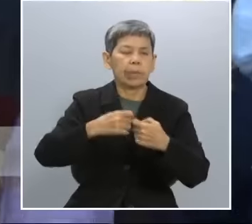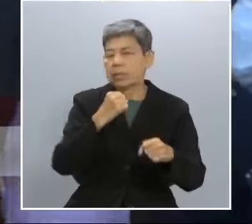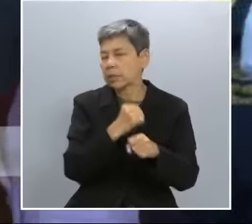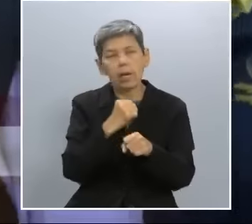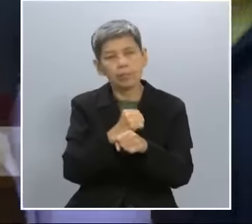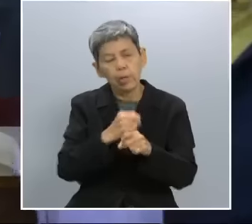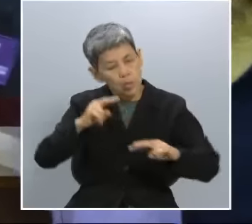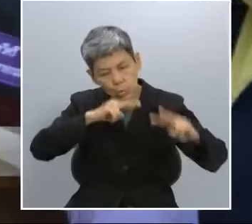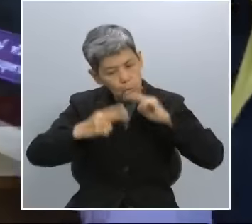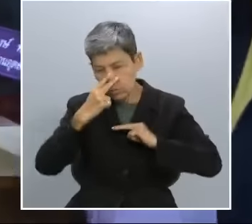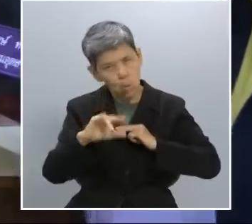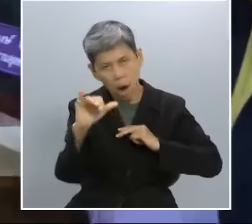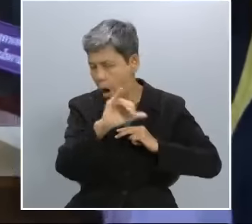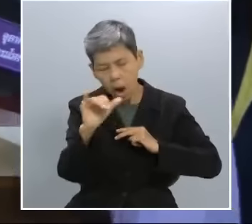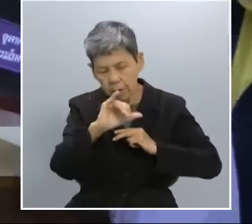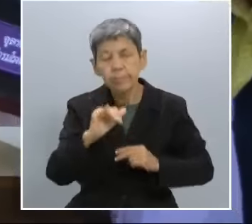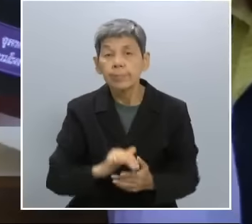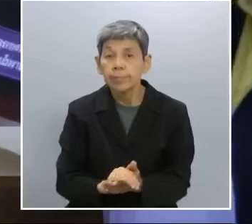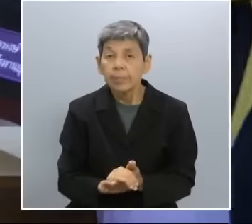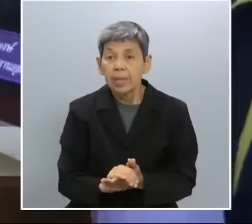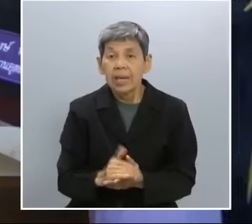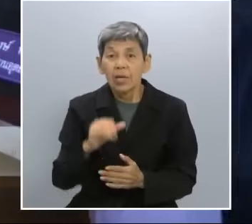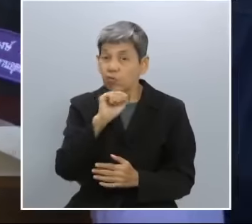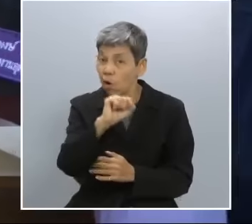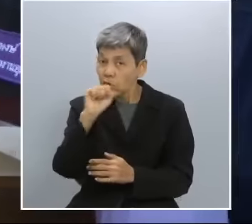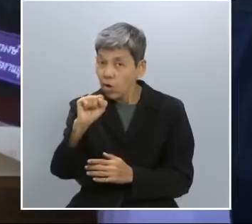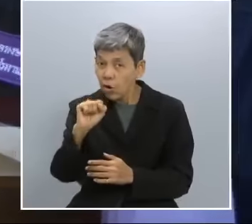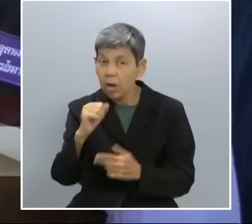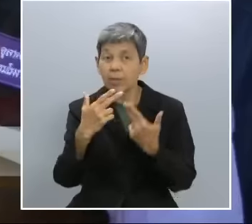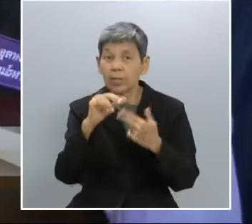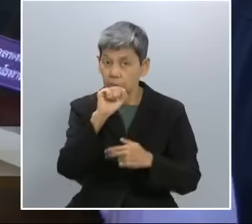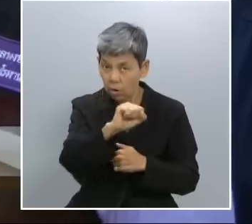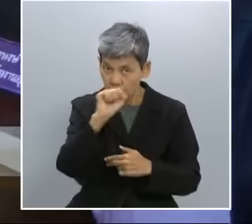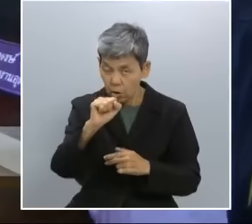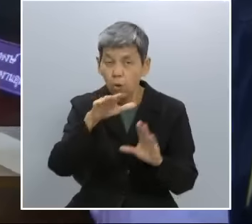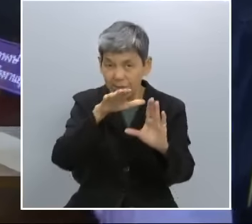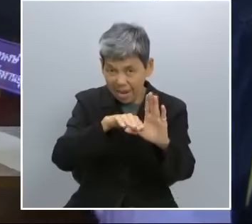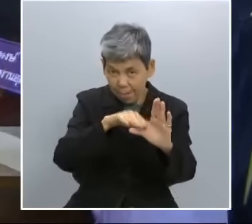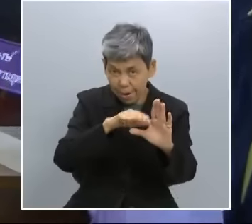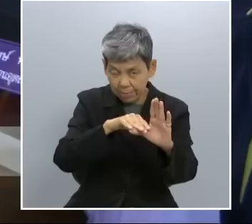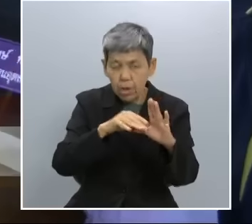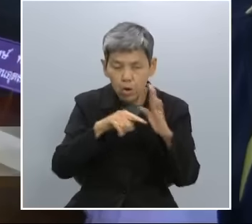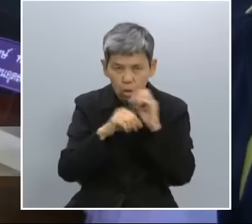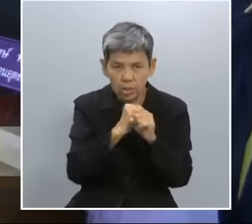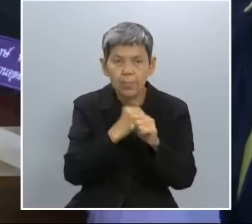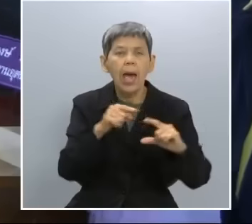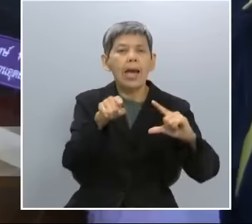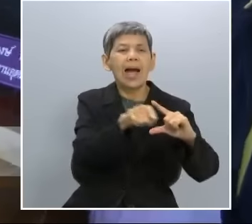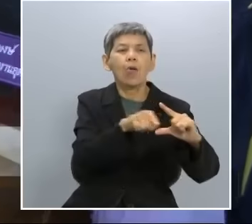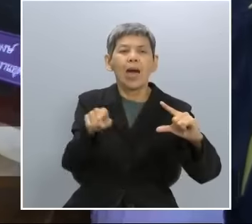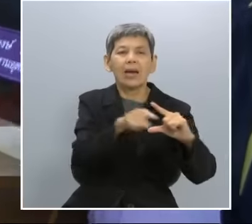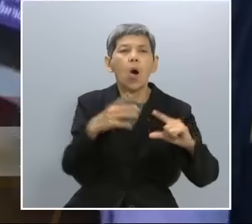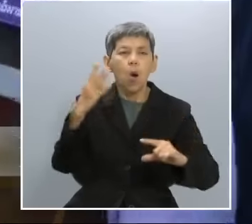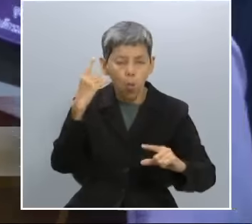ะไปตรวจสอบขณะที่มีส.ส.พรรคเพื่อไทยไม่ใช่ผู้สมัครที่ระยองมีแต่ก้าวไกลเมื่อว